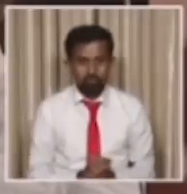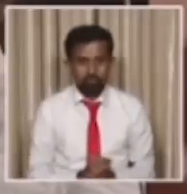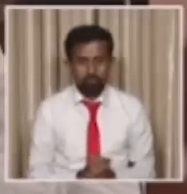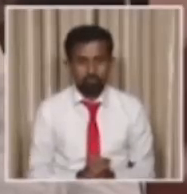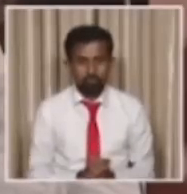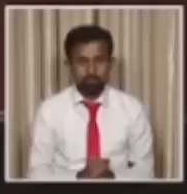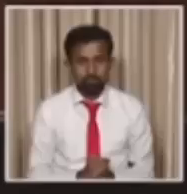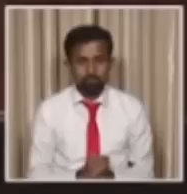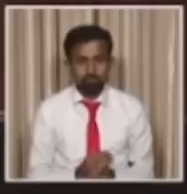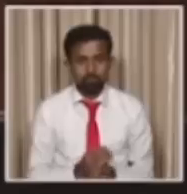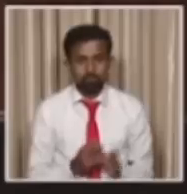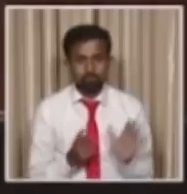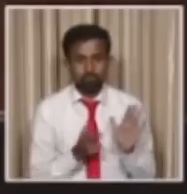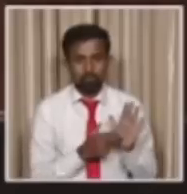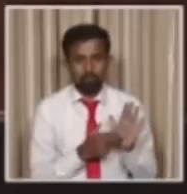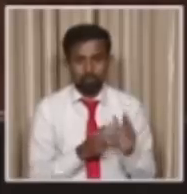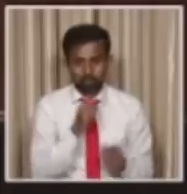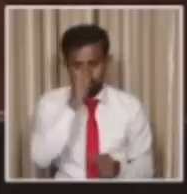නිරෝසන් පෙර මත්තුමා,